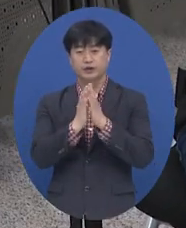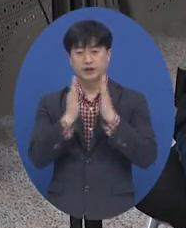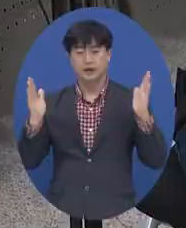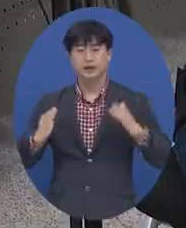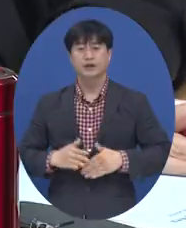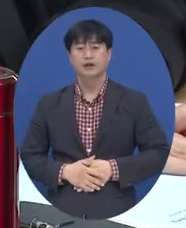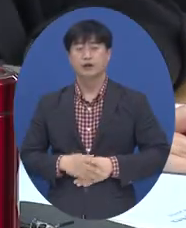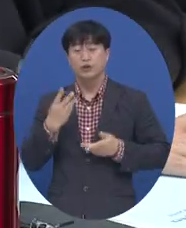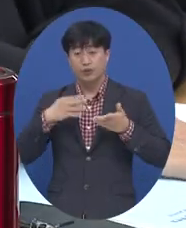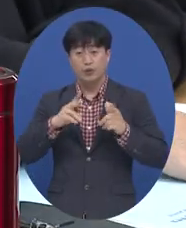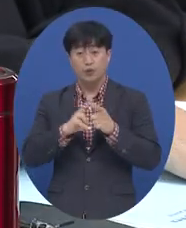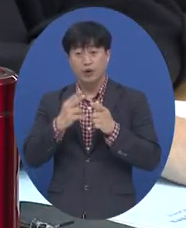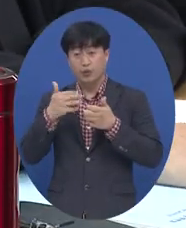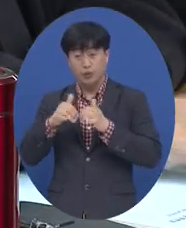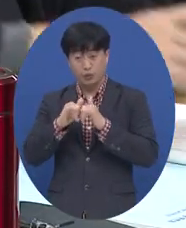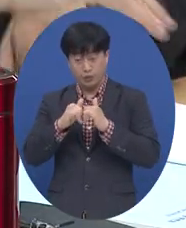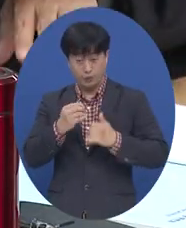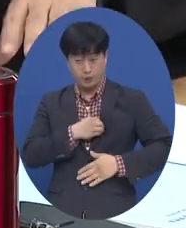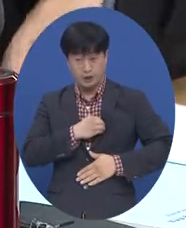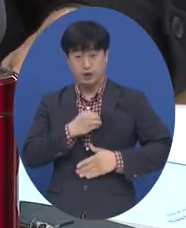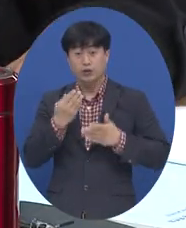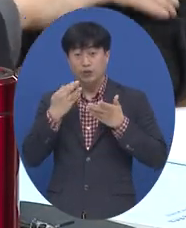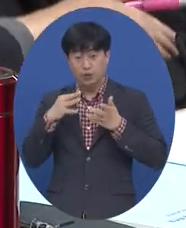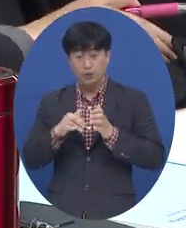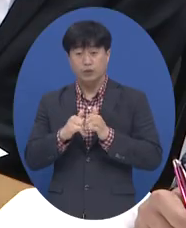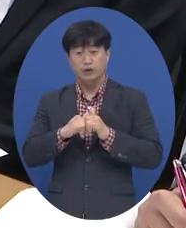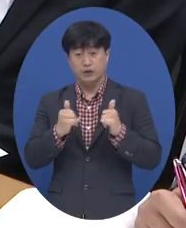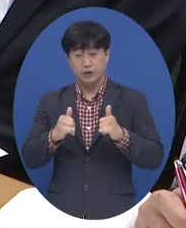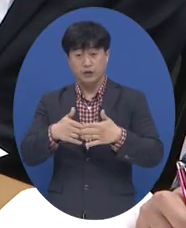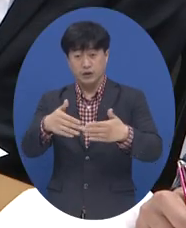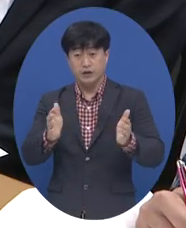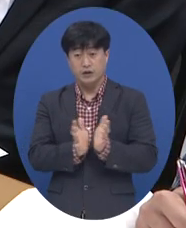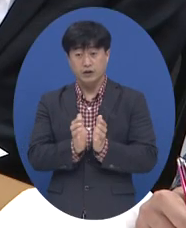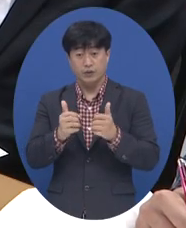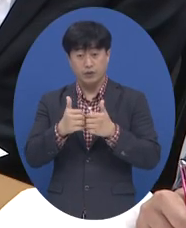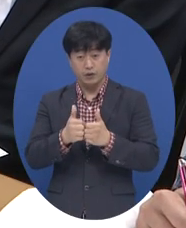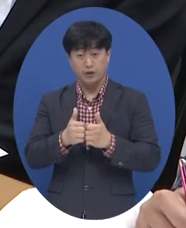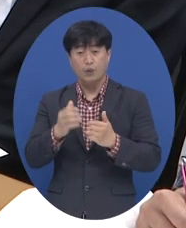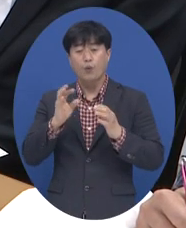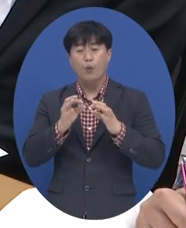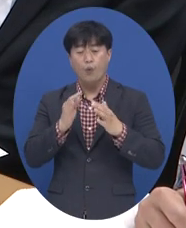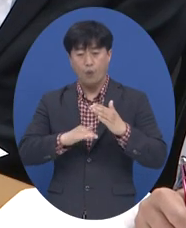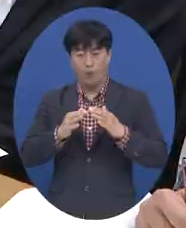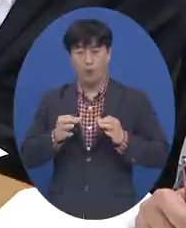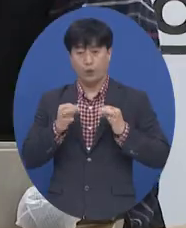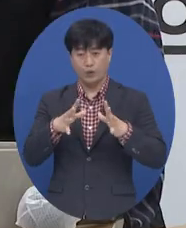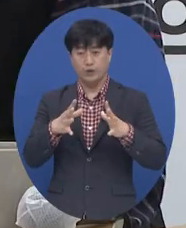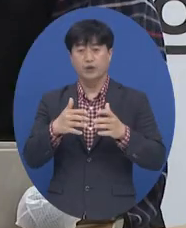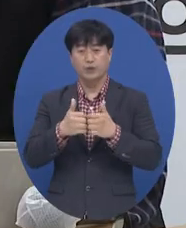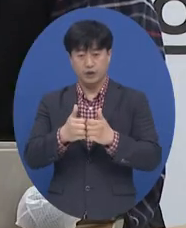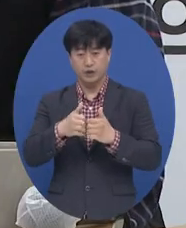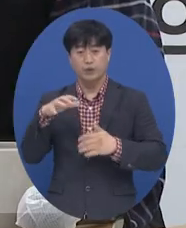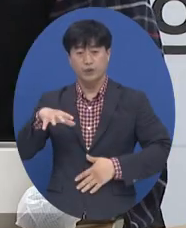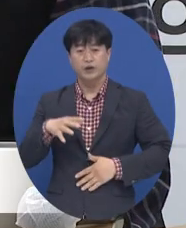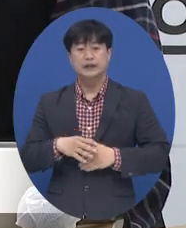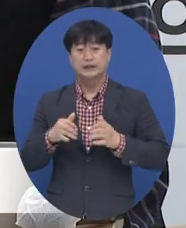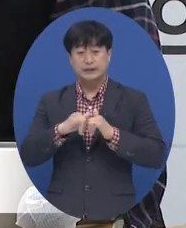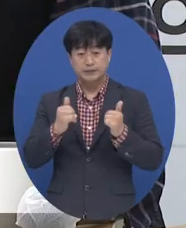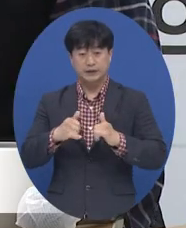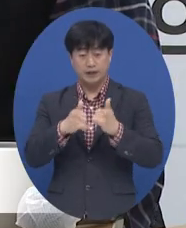열었습니다 경기도와 경기도의회 경기 시민사회단체 연대회의 가 공동으로 주최한 이번 토론회 에선